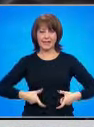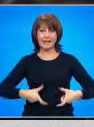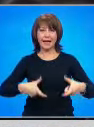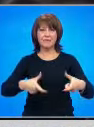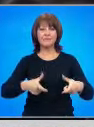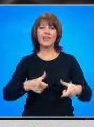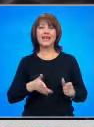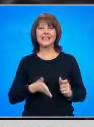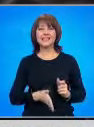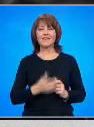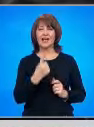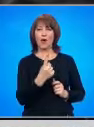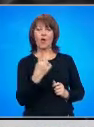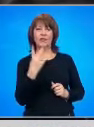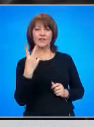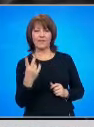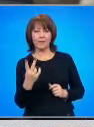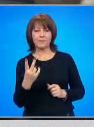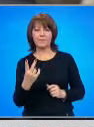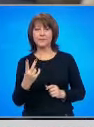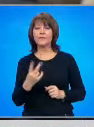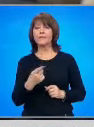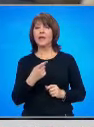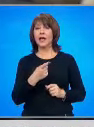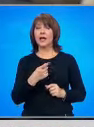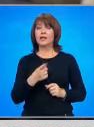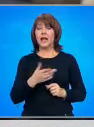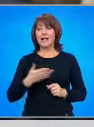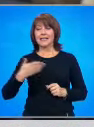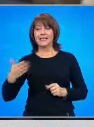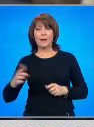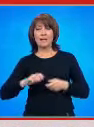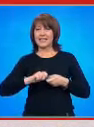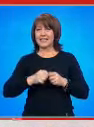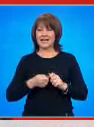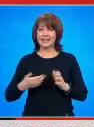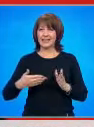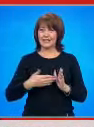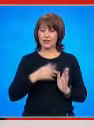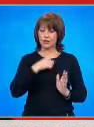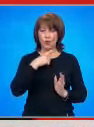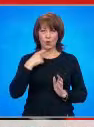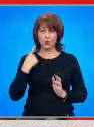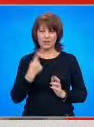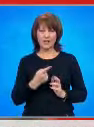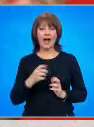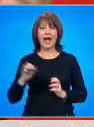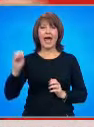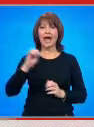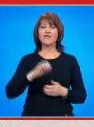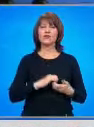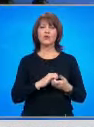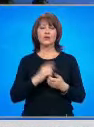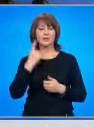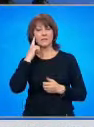изграждане на турска територия на най-големия газов хъб в Европа. На фона на западните санкции срещу Русия заради войната в Украина, Евросъюзът